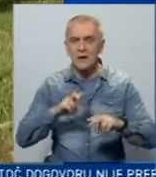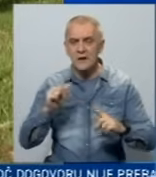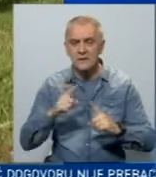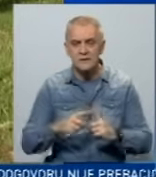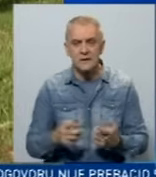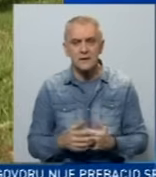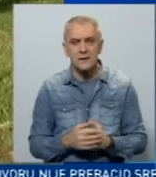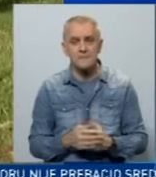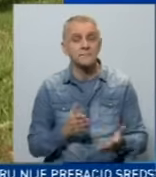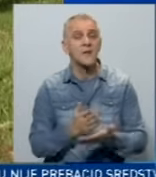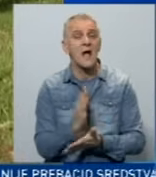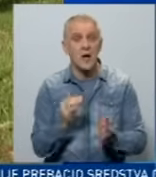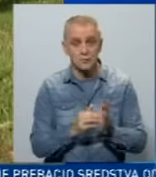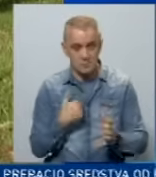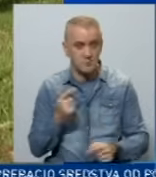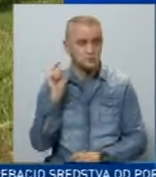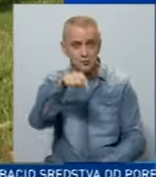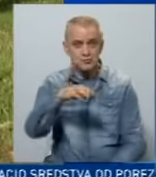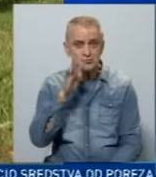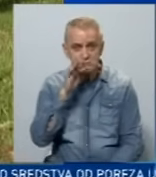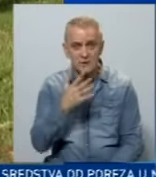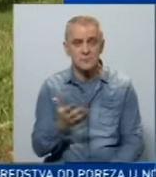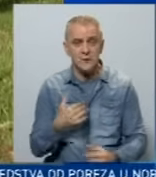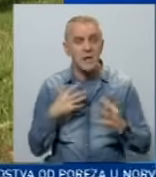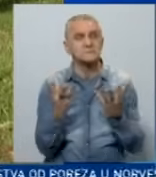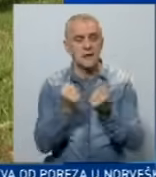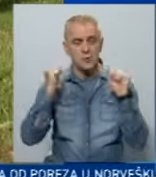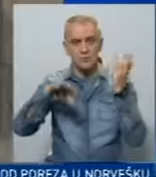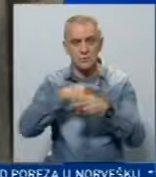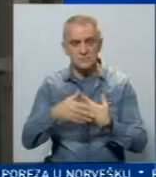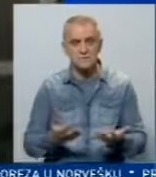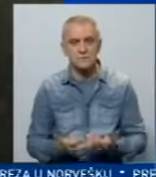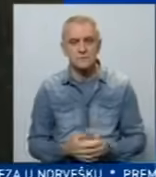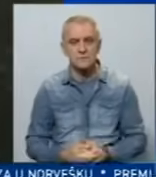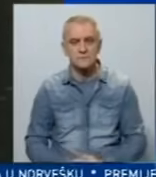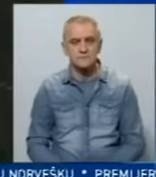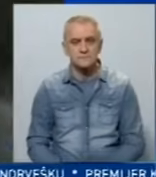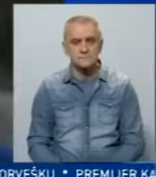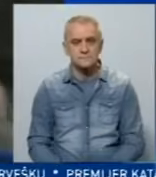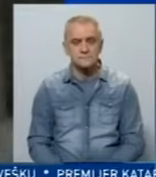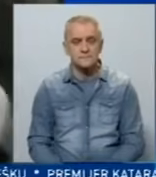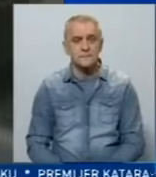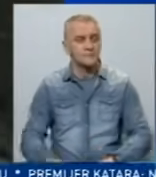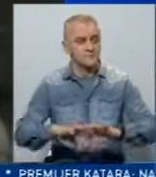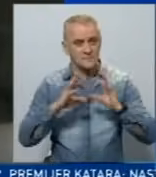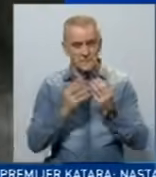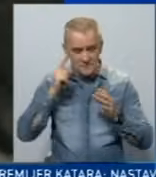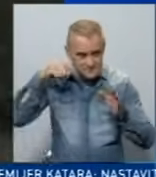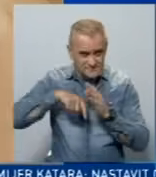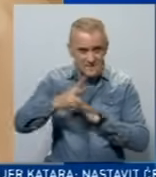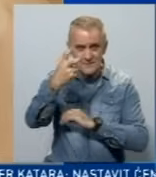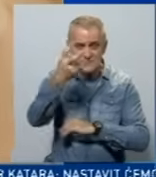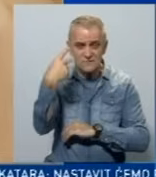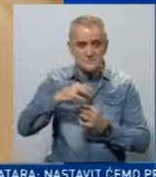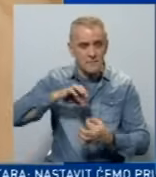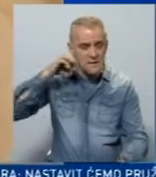i ako treba, doći ćemo i u Sarajevo sa vama zajedno protestovati. Silaze 320